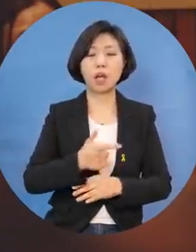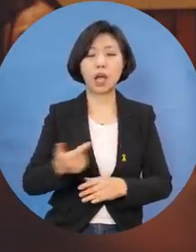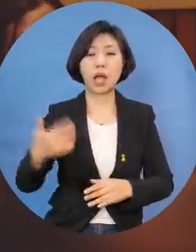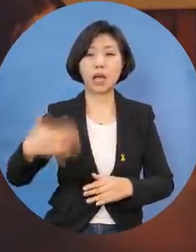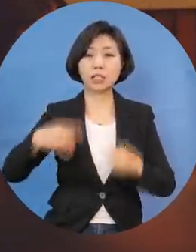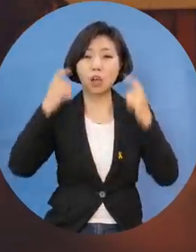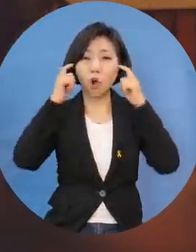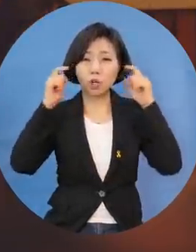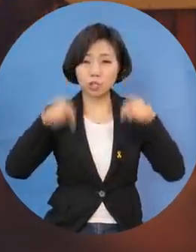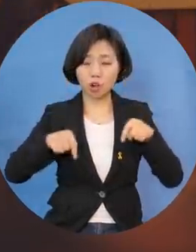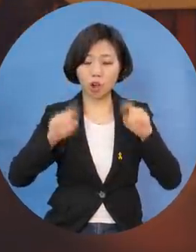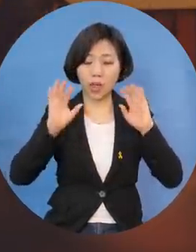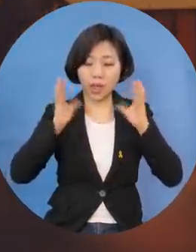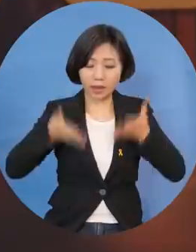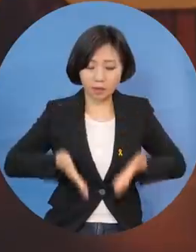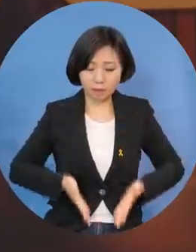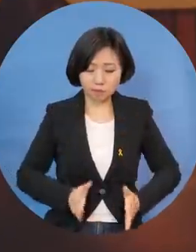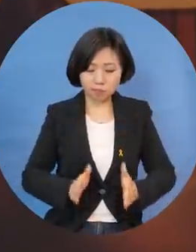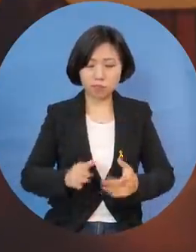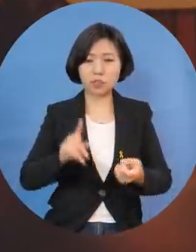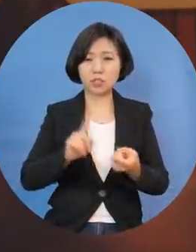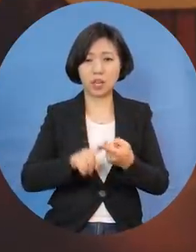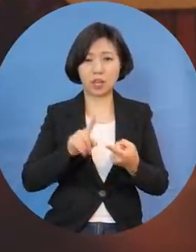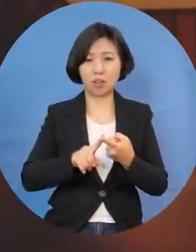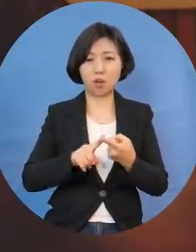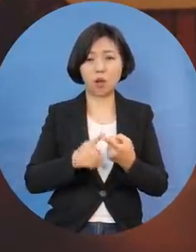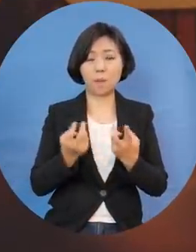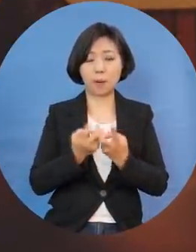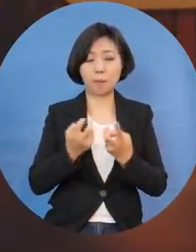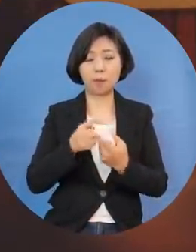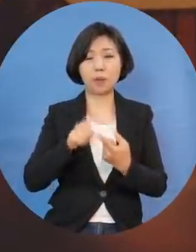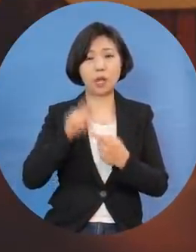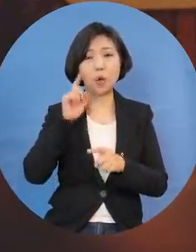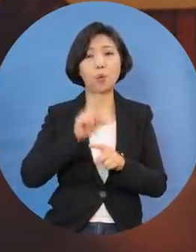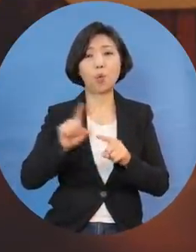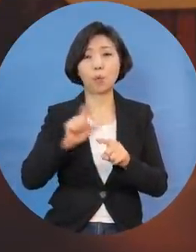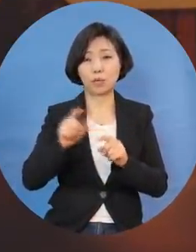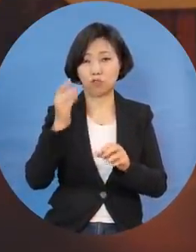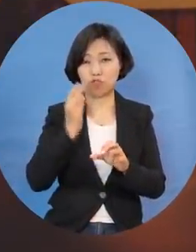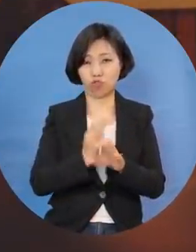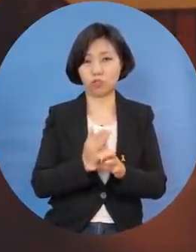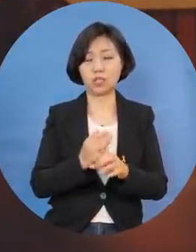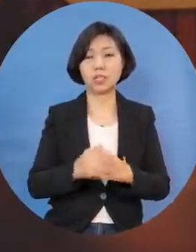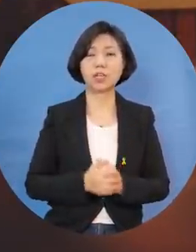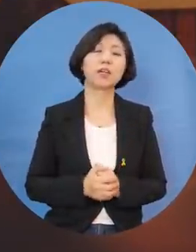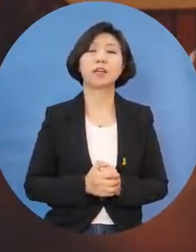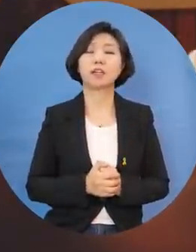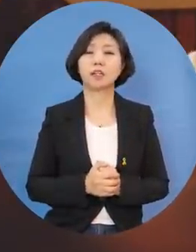그럼에도 불구하고 아직 어리석어 아이를 출산하는 방법을 두고 고민에 빠져 있습니다.